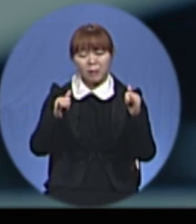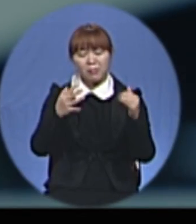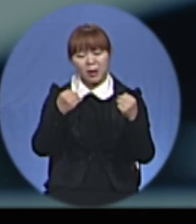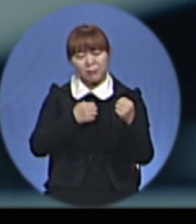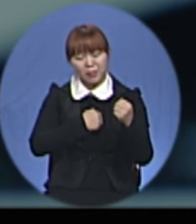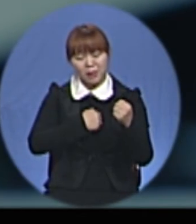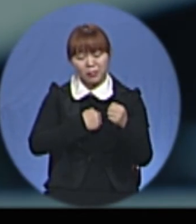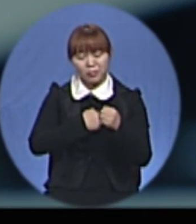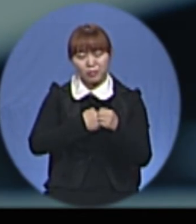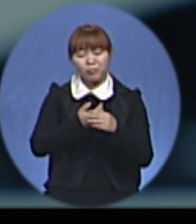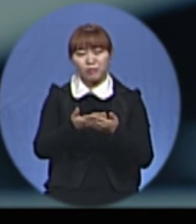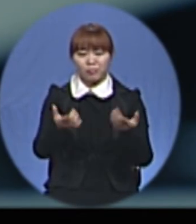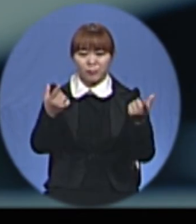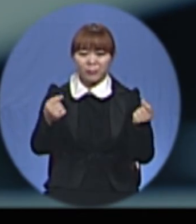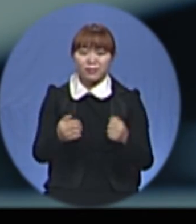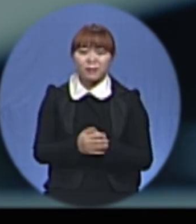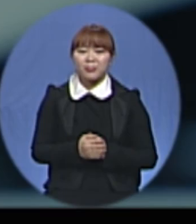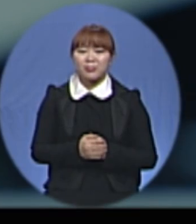여운을 선사합니다.